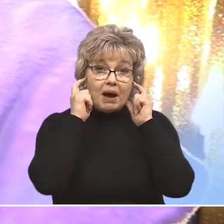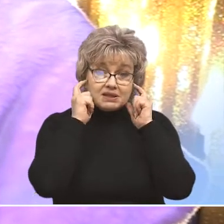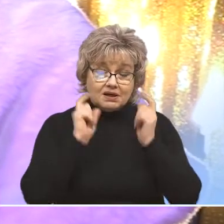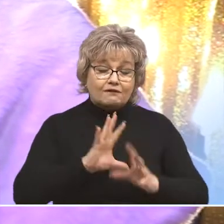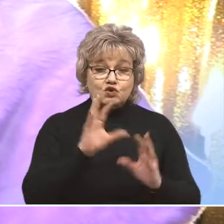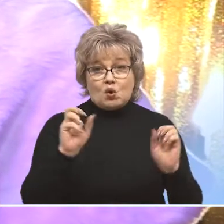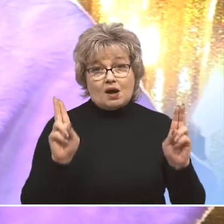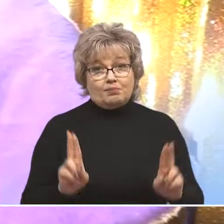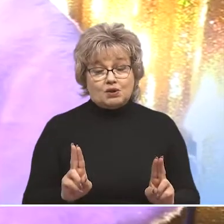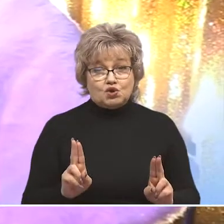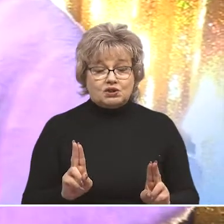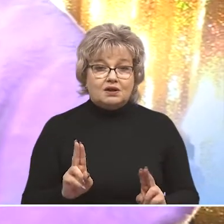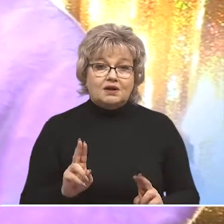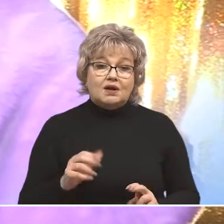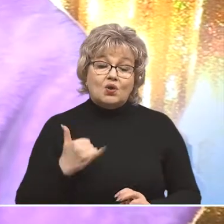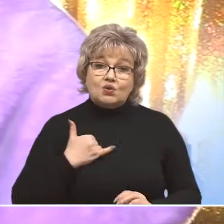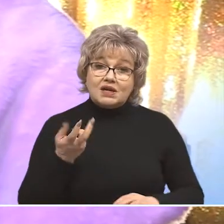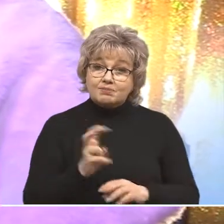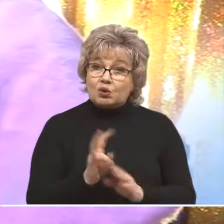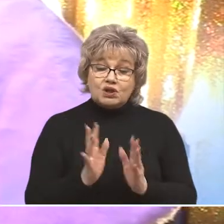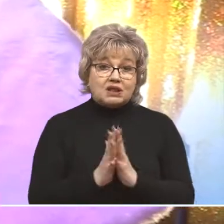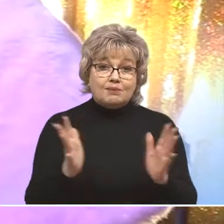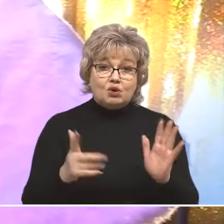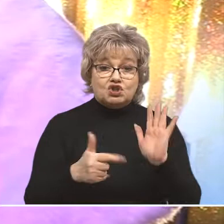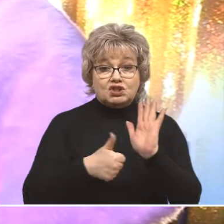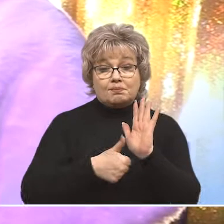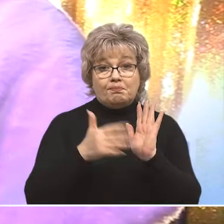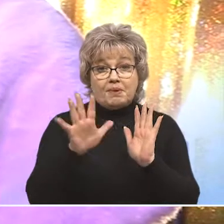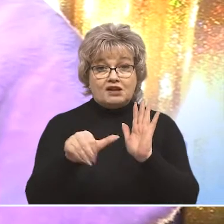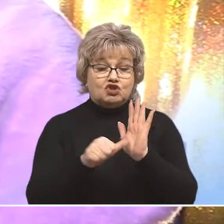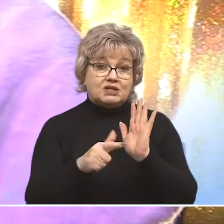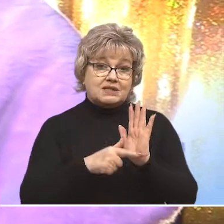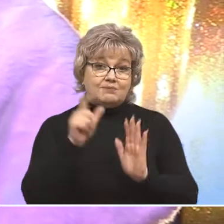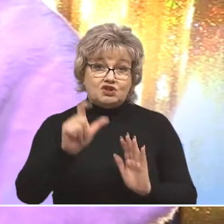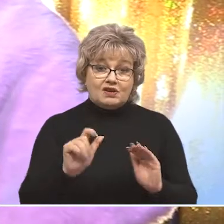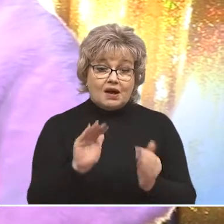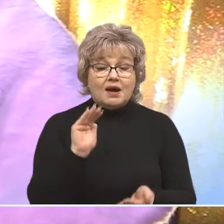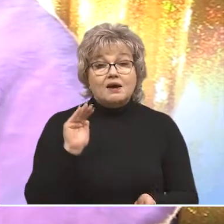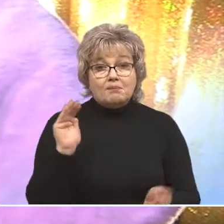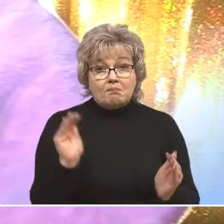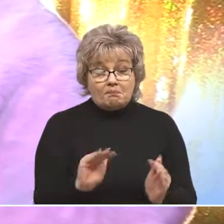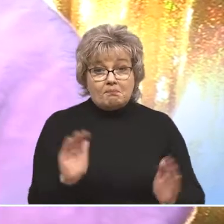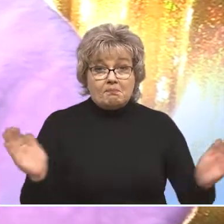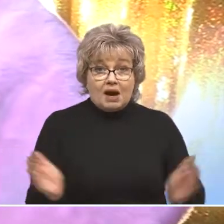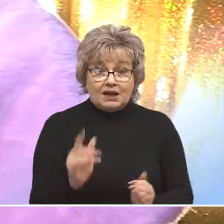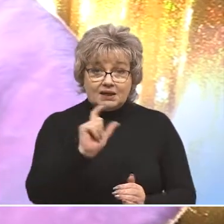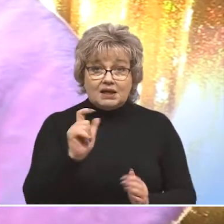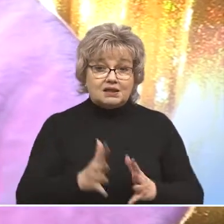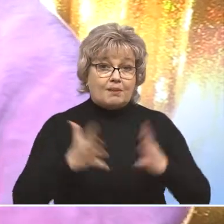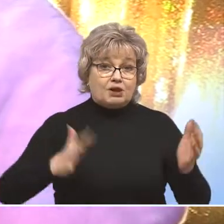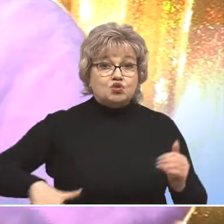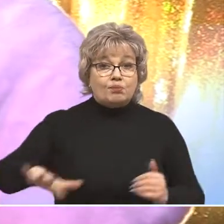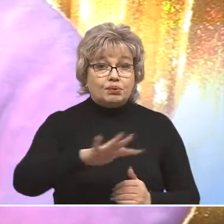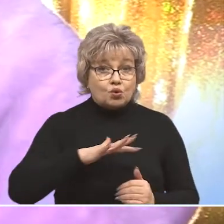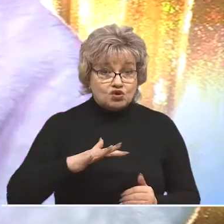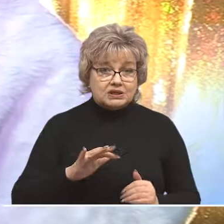масках. То есть все как положено. Группы у нас приходят не больше 5-6-7 человек. То есть это максимально маленький формат на большой